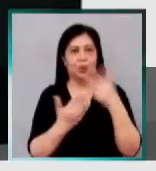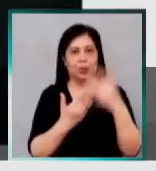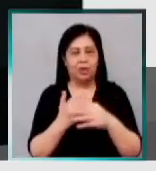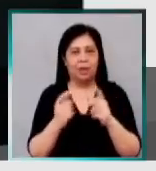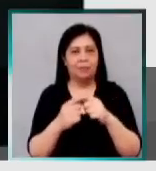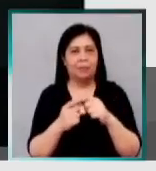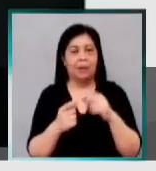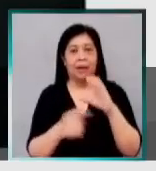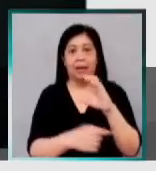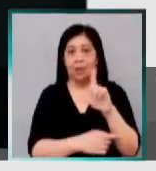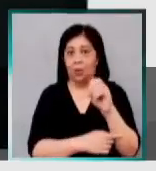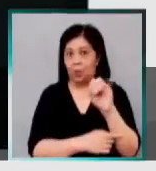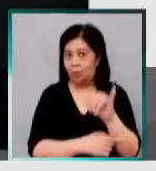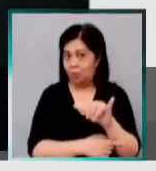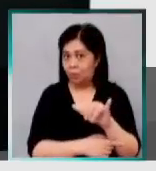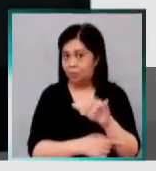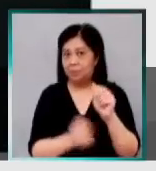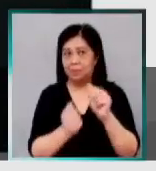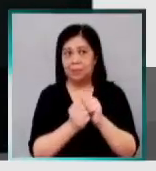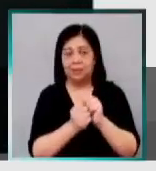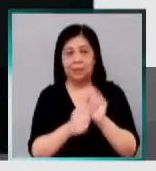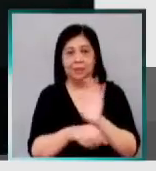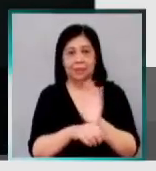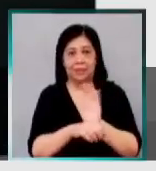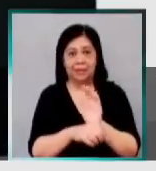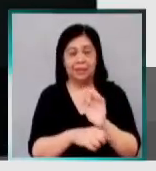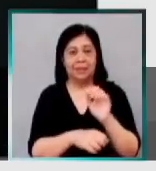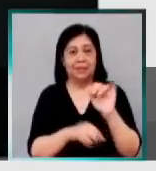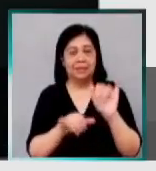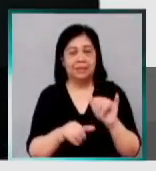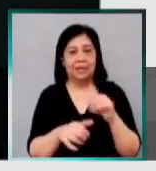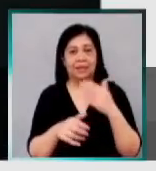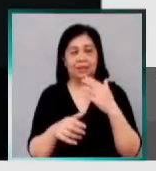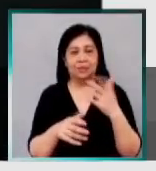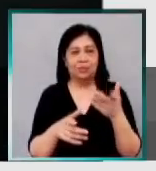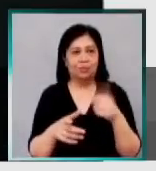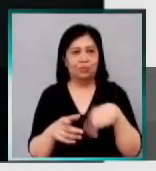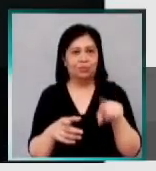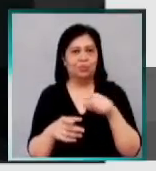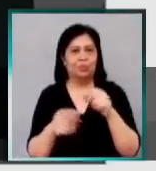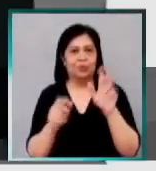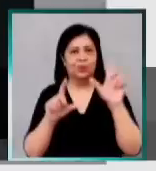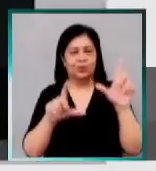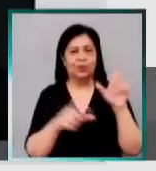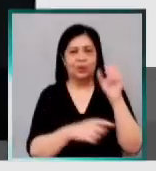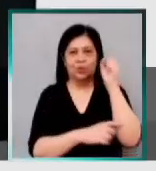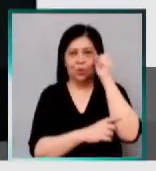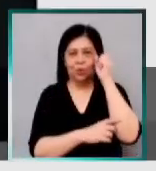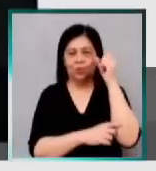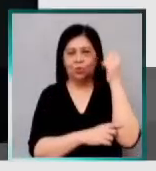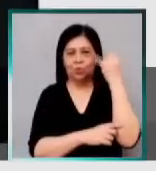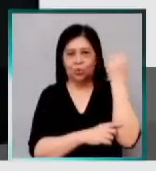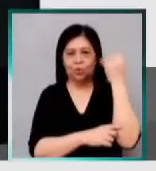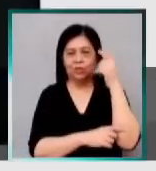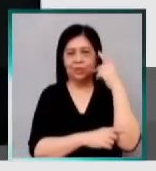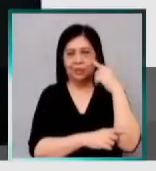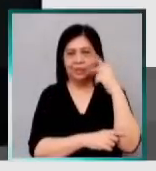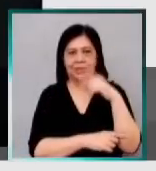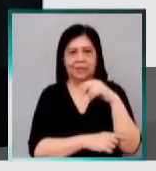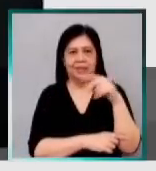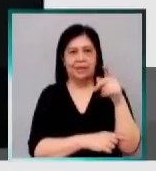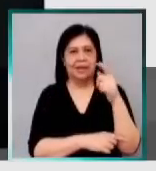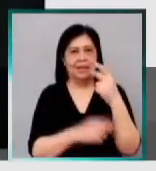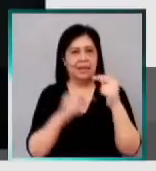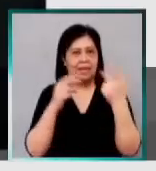on You. Pati mga pelikulang Space Sweepers na pinagbibidahan ni Song Joong-ki at The Negotiation,